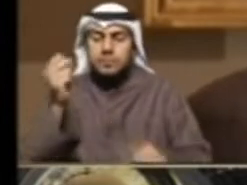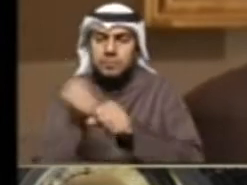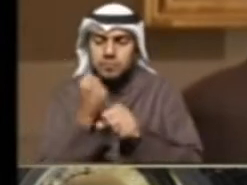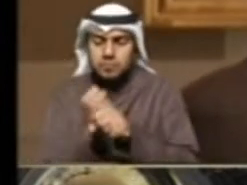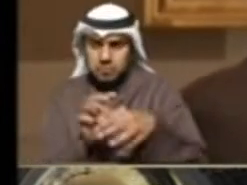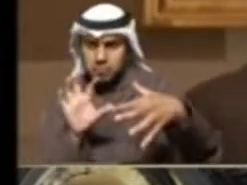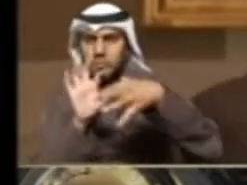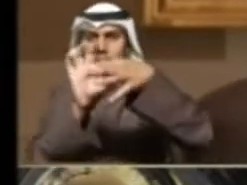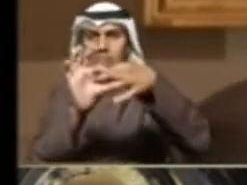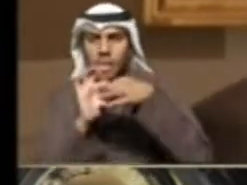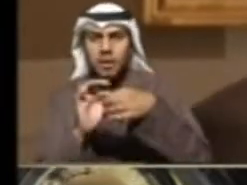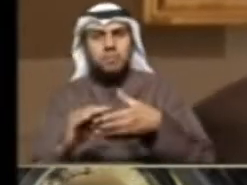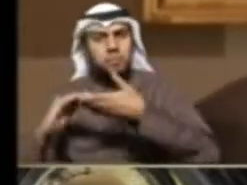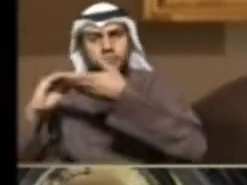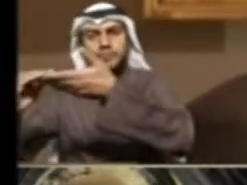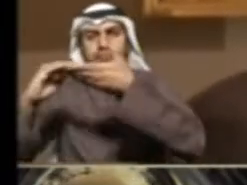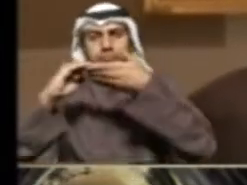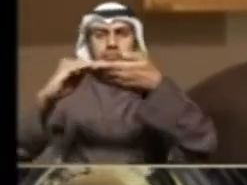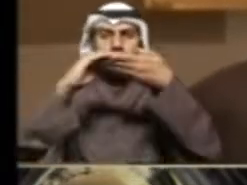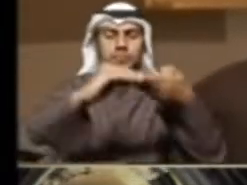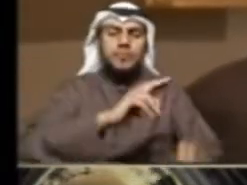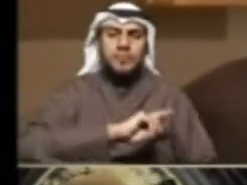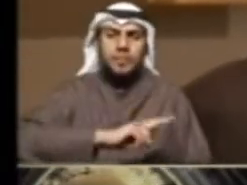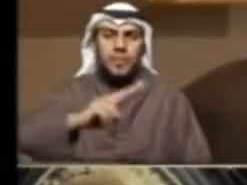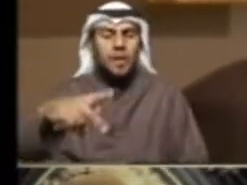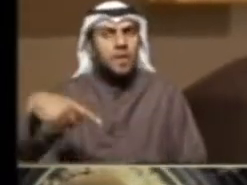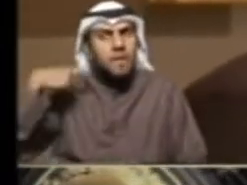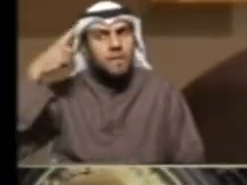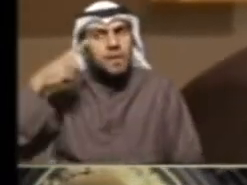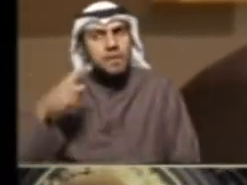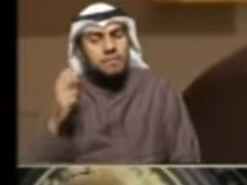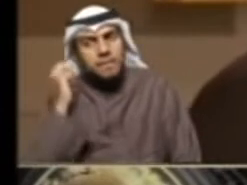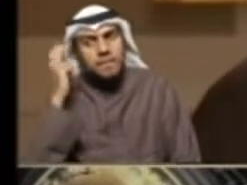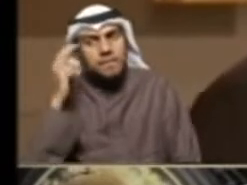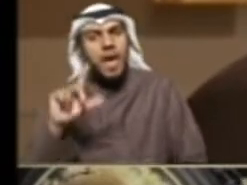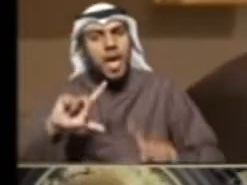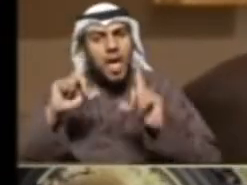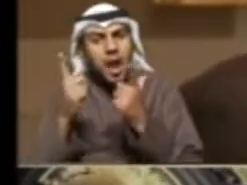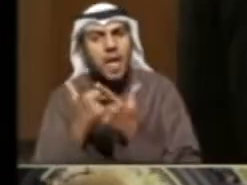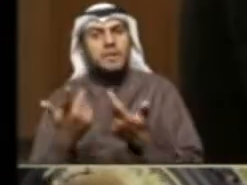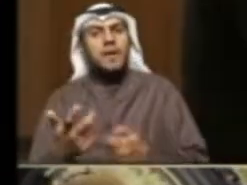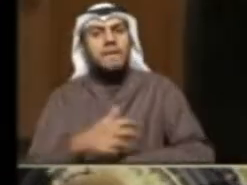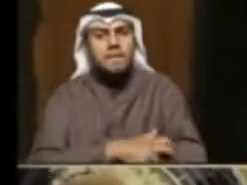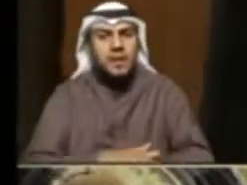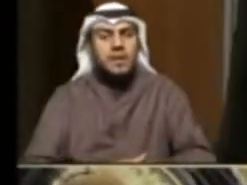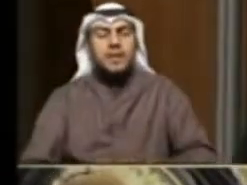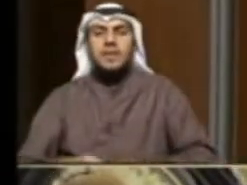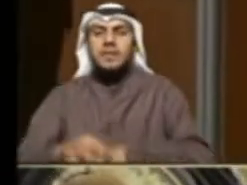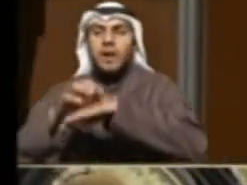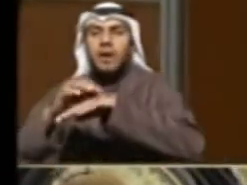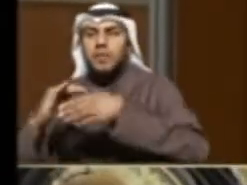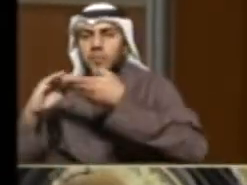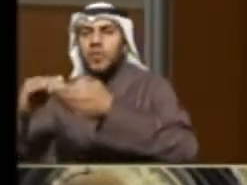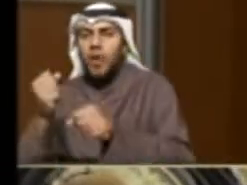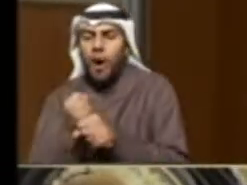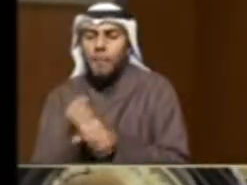تقدمت مساعدات عن طريق مؤسسات أنشأتها لهذا القرض تنموية وإنسانية. وقد أكدت